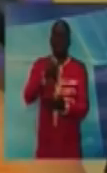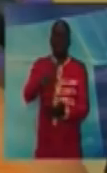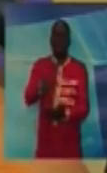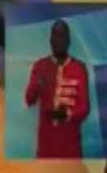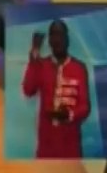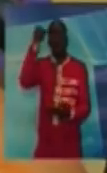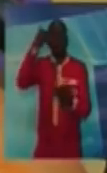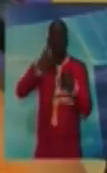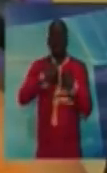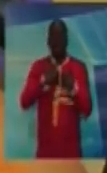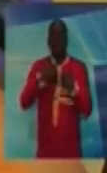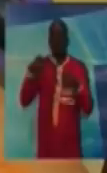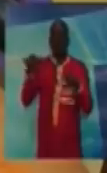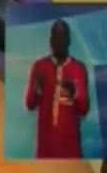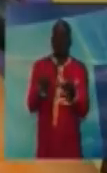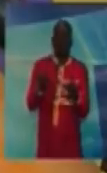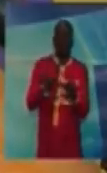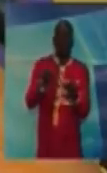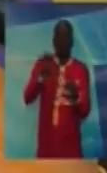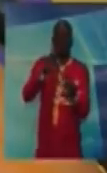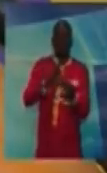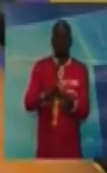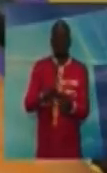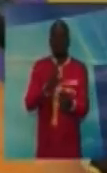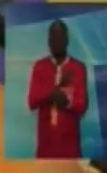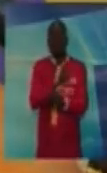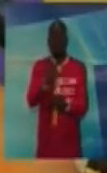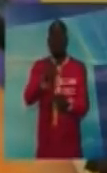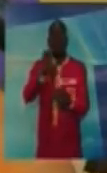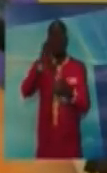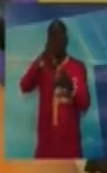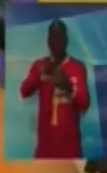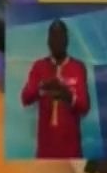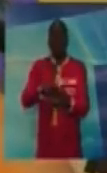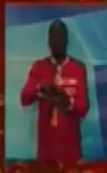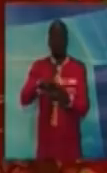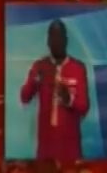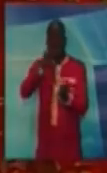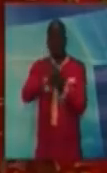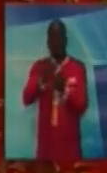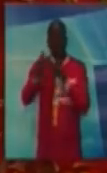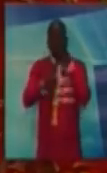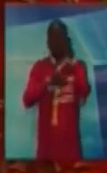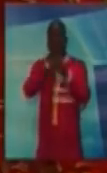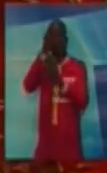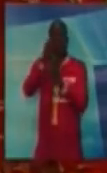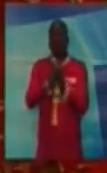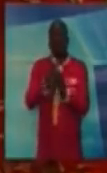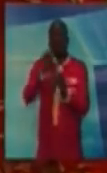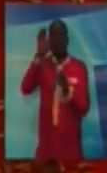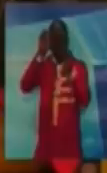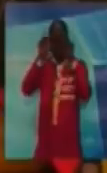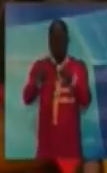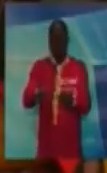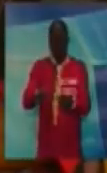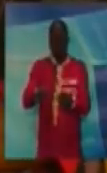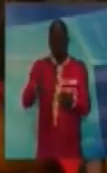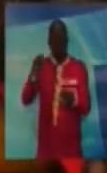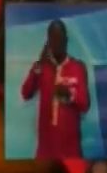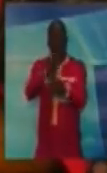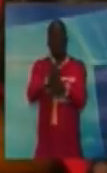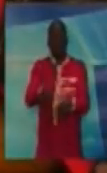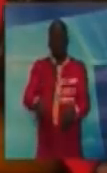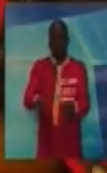a des mesures de renforcement de la résilience de sa population, de leur capacité